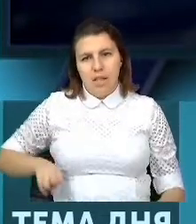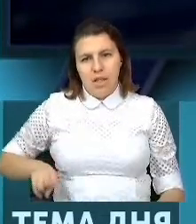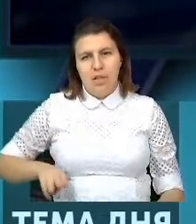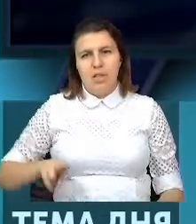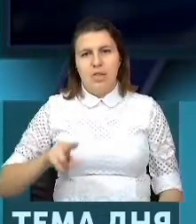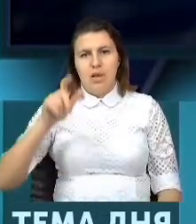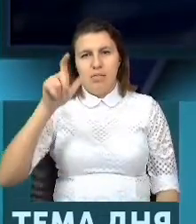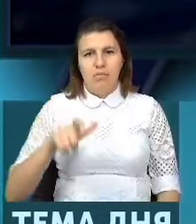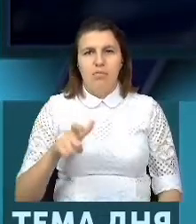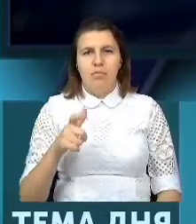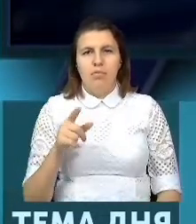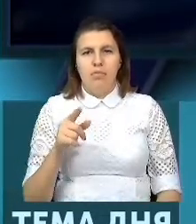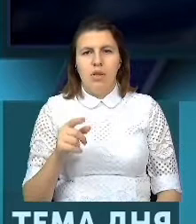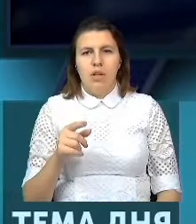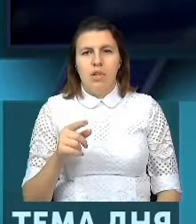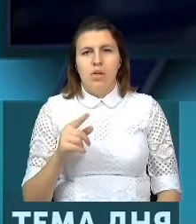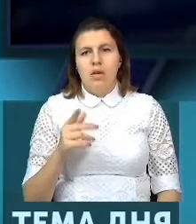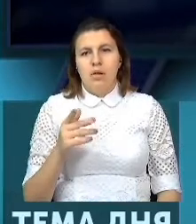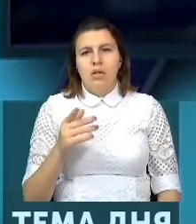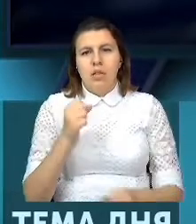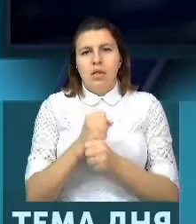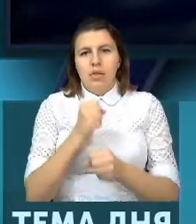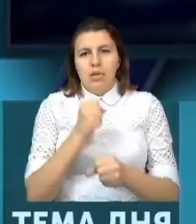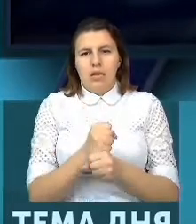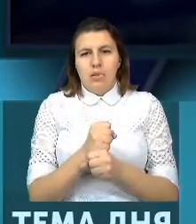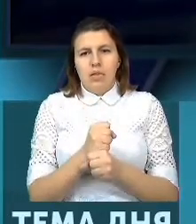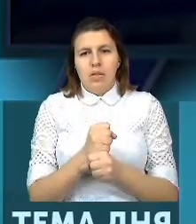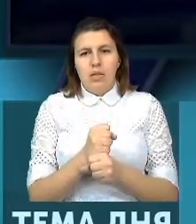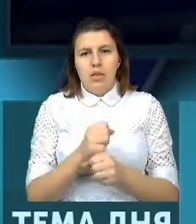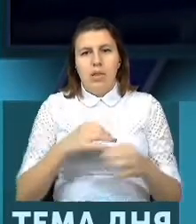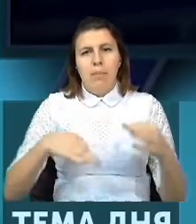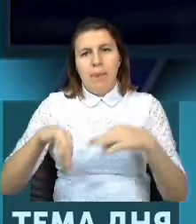делает там, она реализовывает международные, ну как международные, проекты